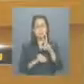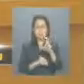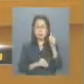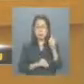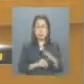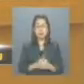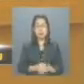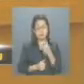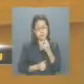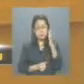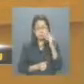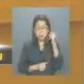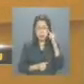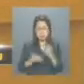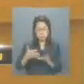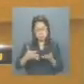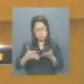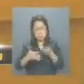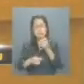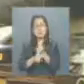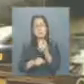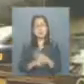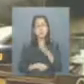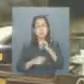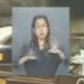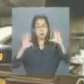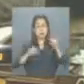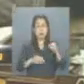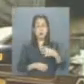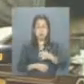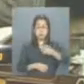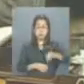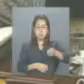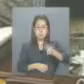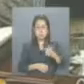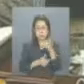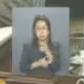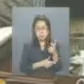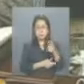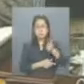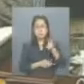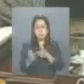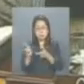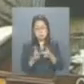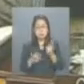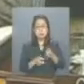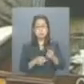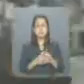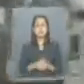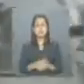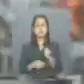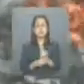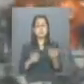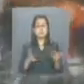นต่อไปหากว่ารัฐบาลซีเรียยังไม่ยอมยุติการใช้ความรุนแรงกับฝ่ายต่อต้านและประชาชนทั้งนี้การลุกฮือเ